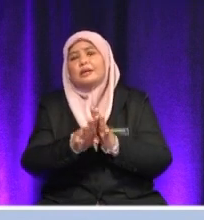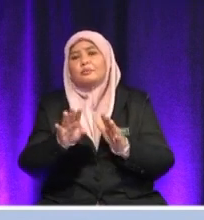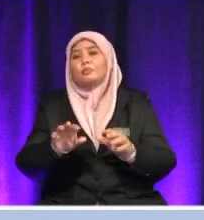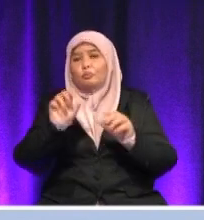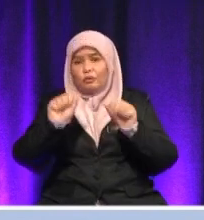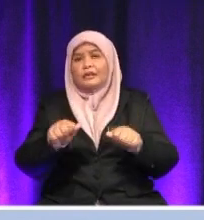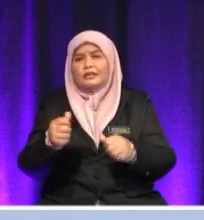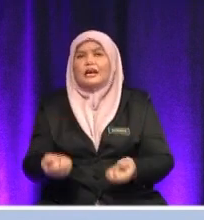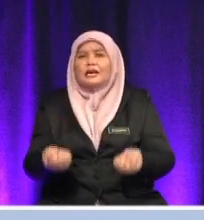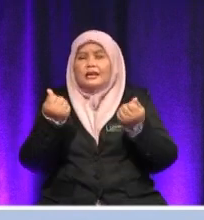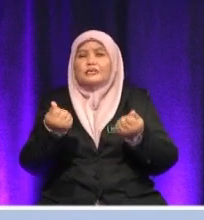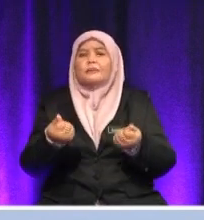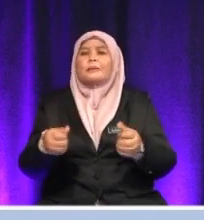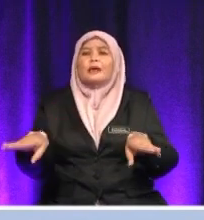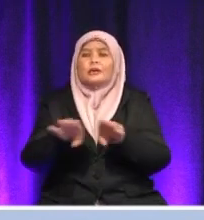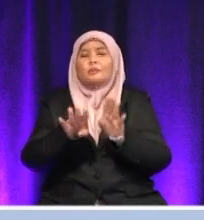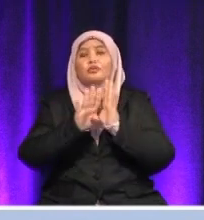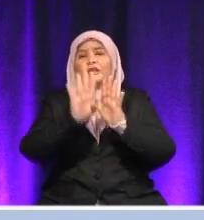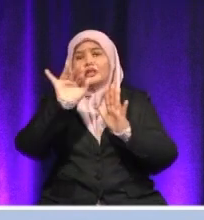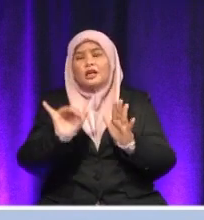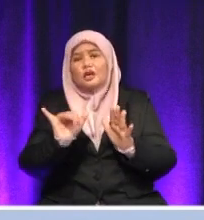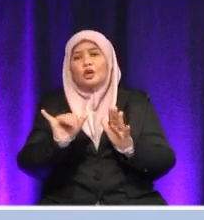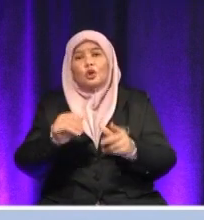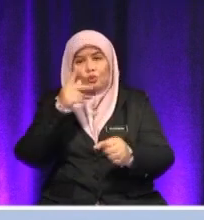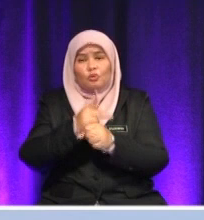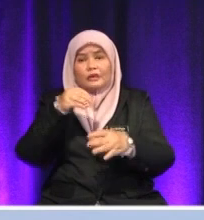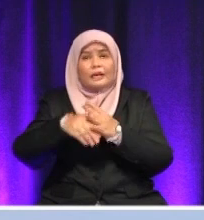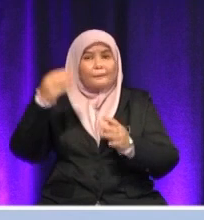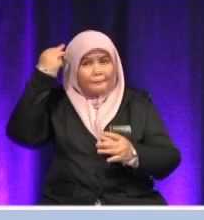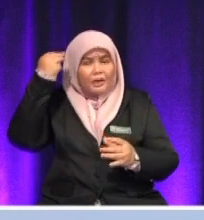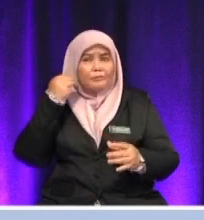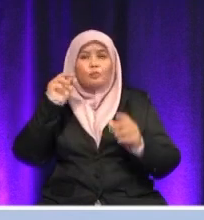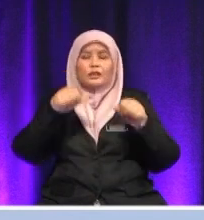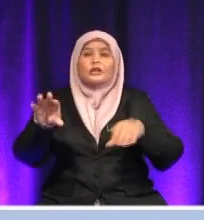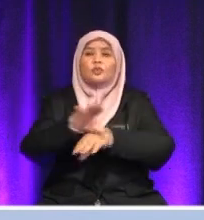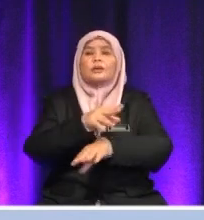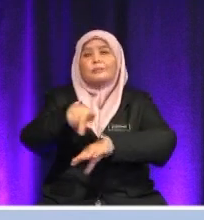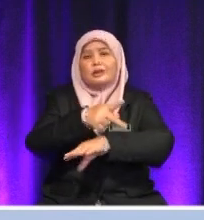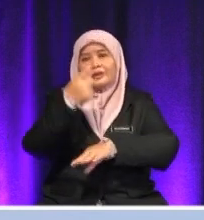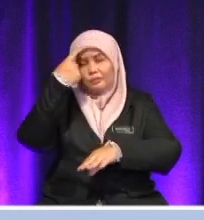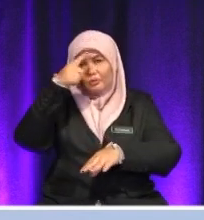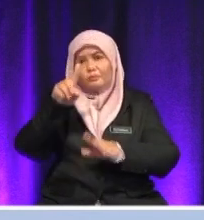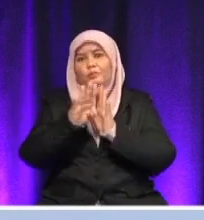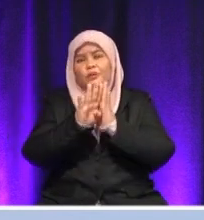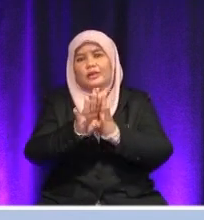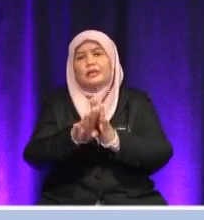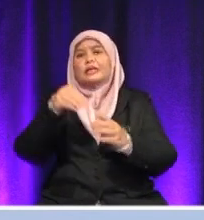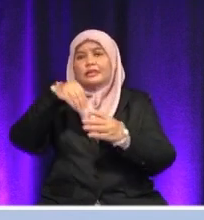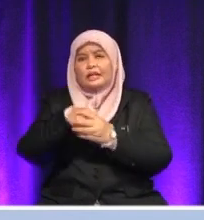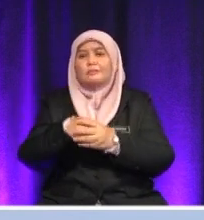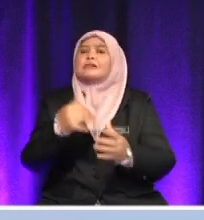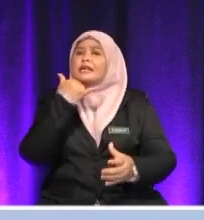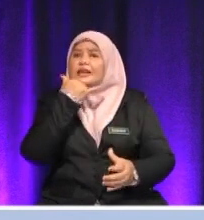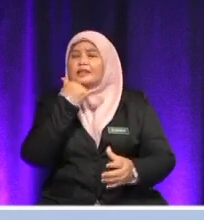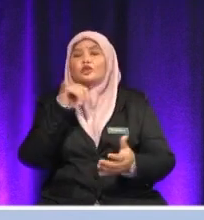diangkat sebagai bukti yang kukuh dalam mahkamah, maka ia boleh digunapakai untuk pembuktian dalam